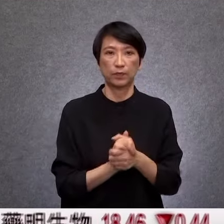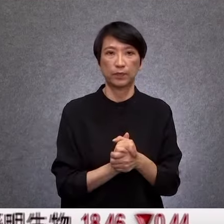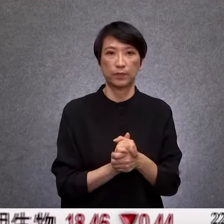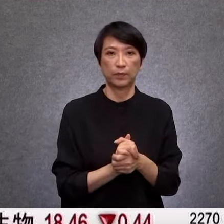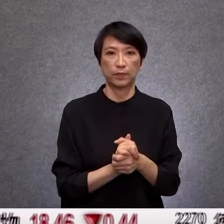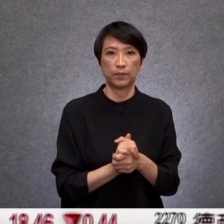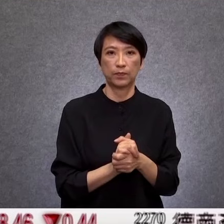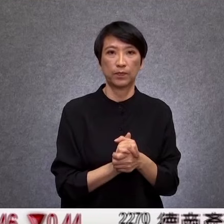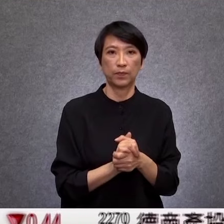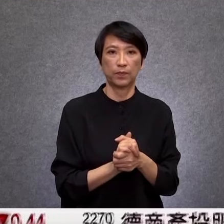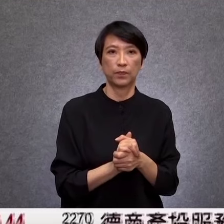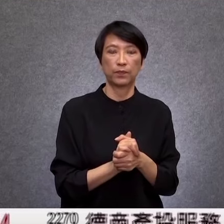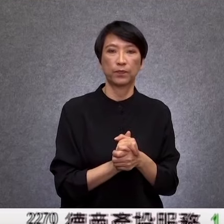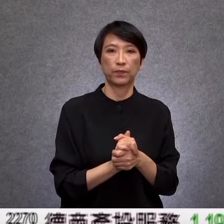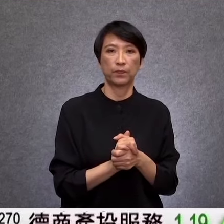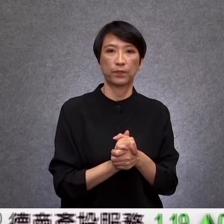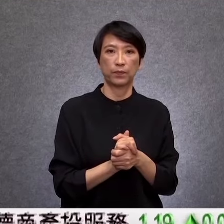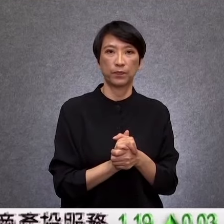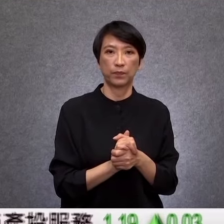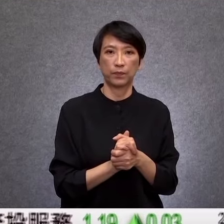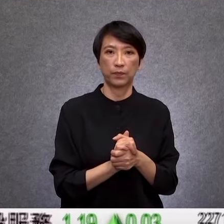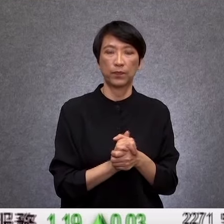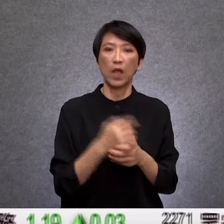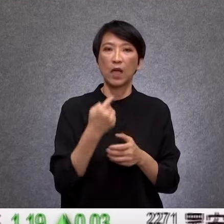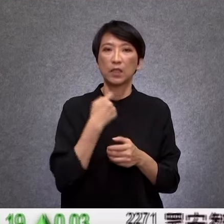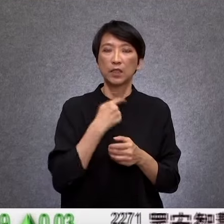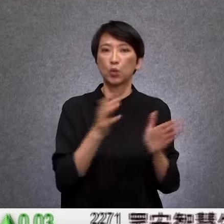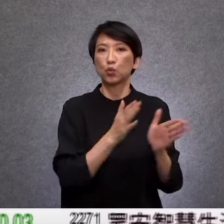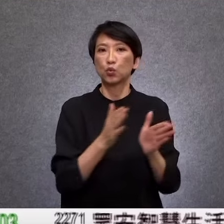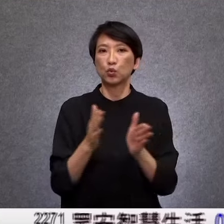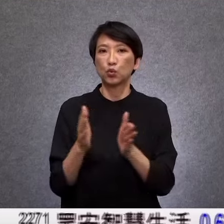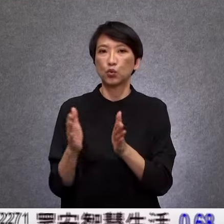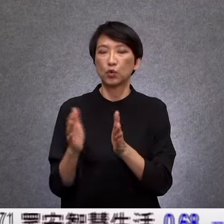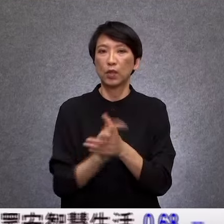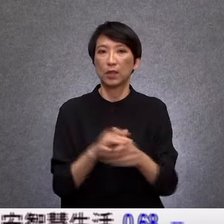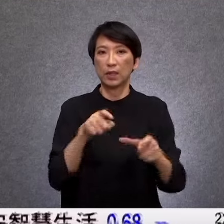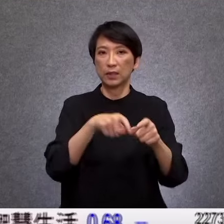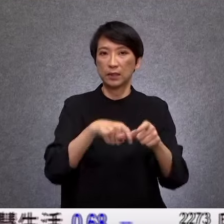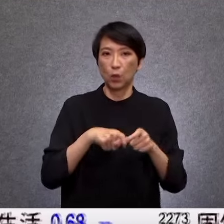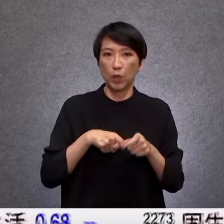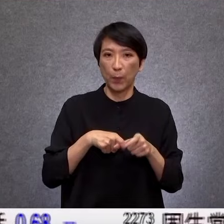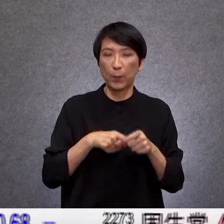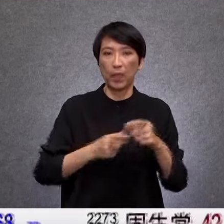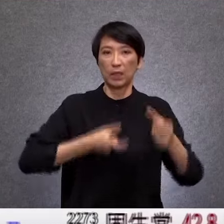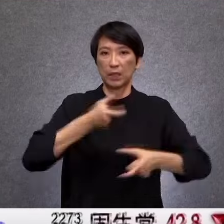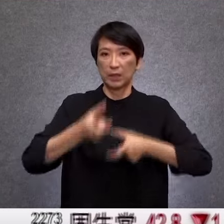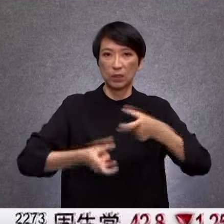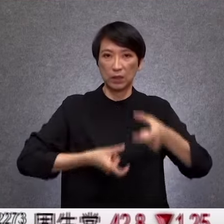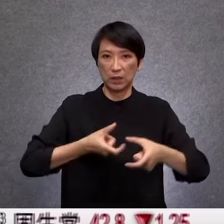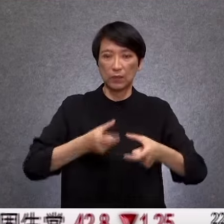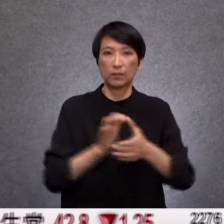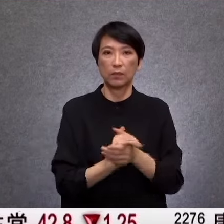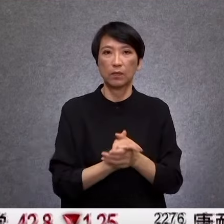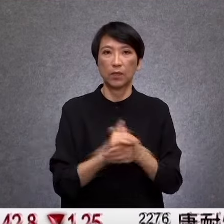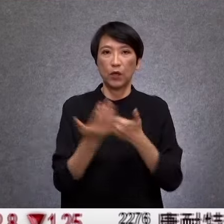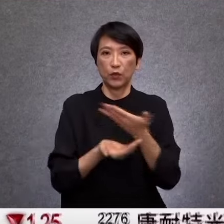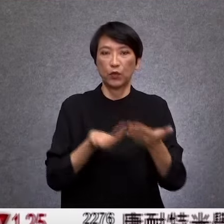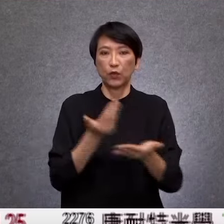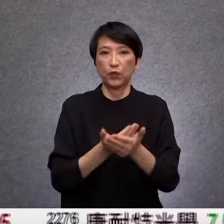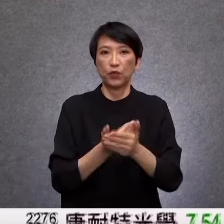見到而家嘅情況咧，就係我哋要處理收入